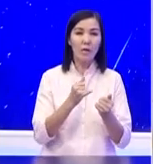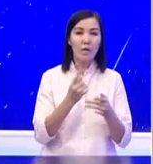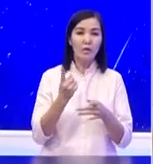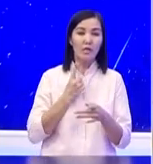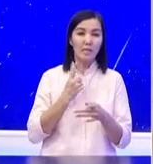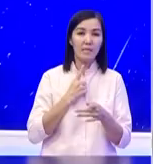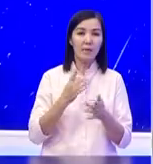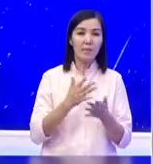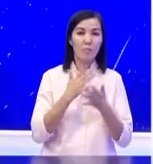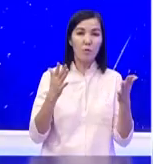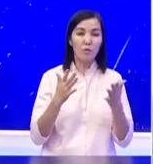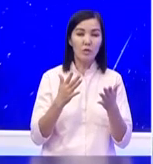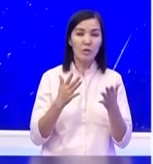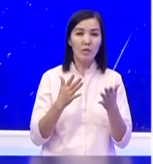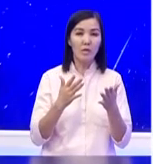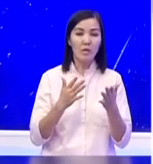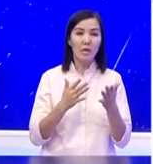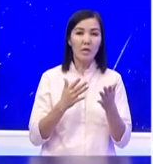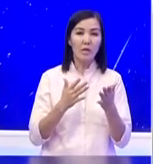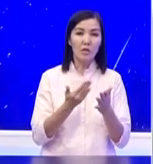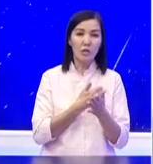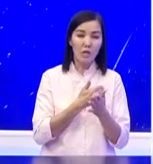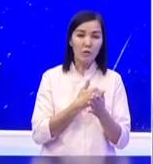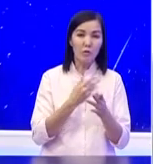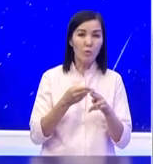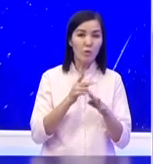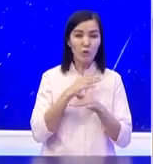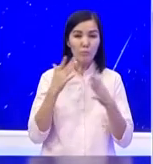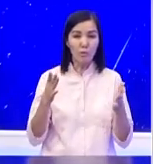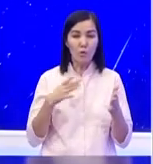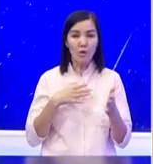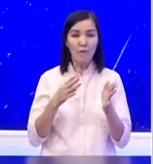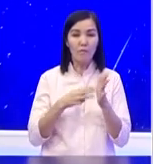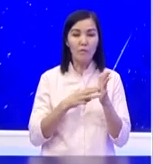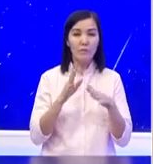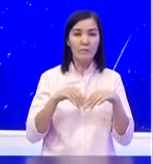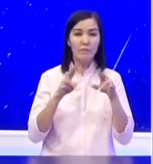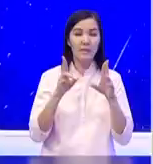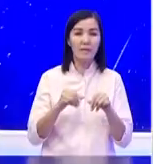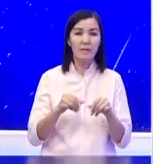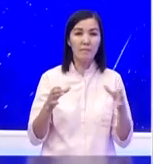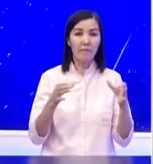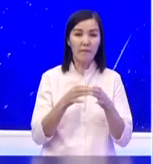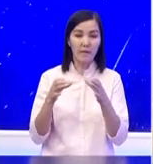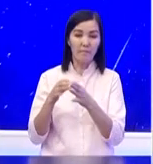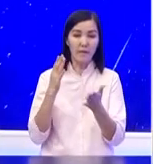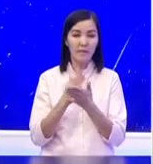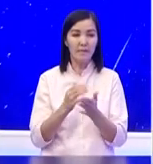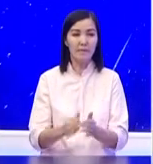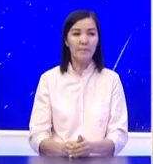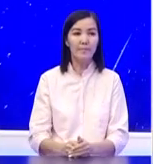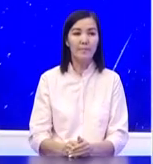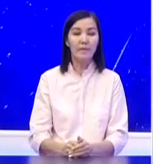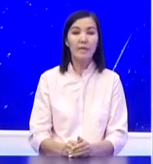приобретают все больший спрос у граждан. На сегодняшний день в Алматинской области функционирует 8 специализированных фирм. Устанавливаем